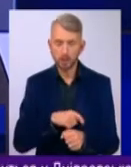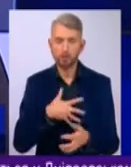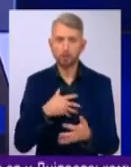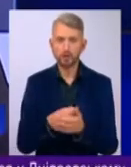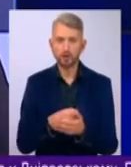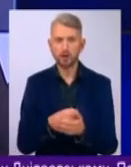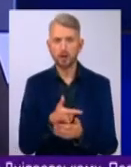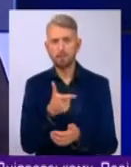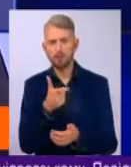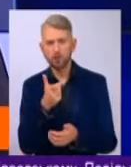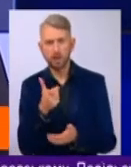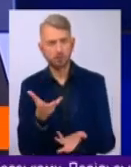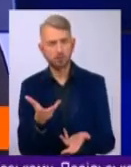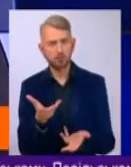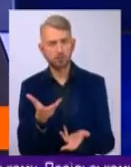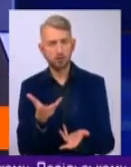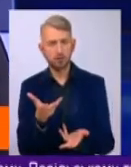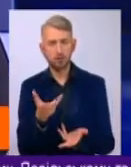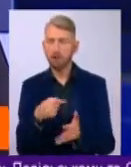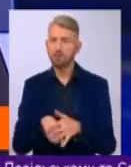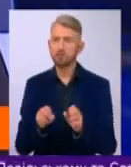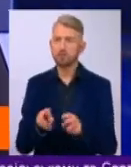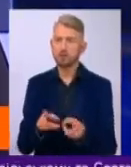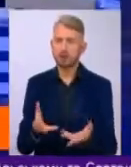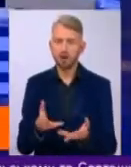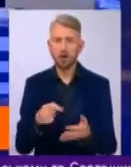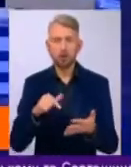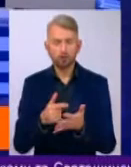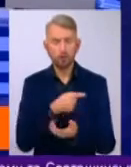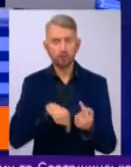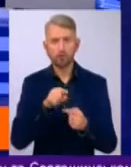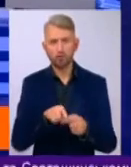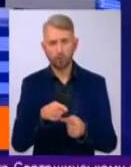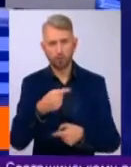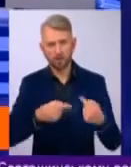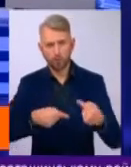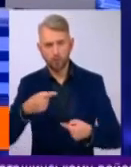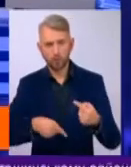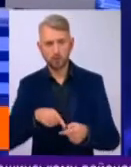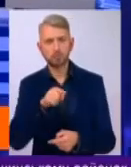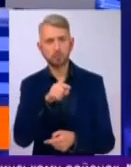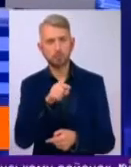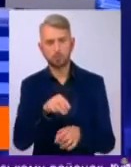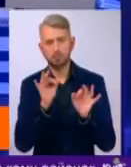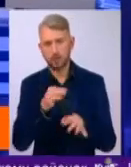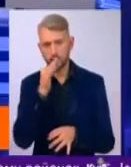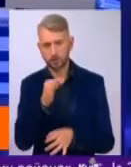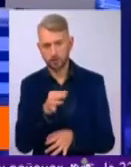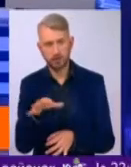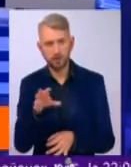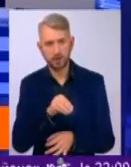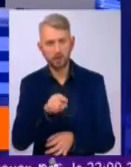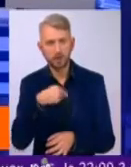короткостволом, пістолетом, револьвером. В чому ризики? Знову навколо цього йде дискусія. Пан Георгій дуже правильно все говорить, але він